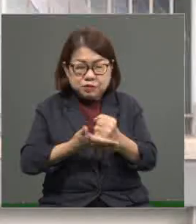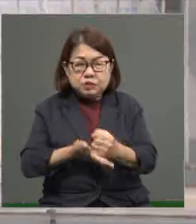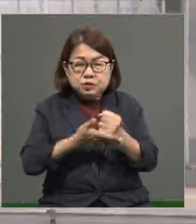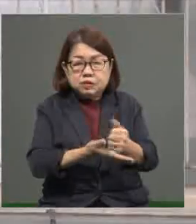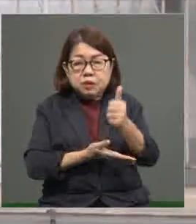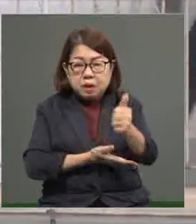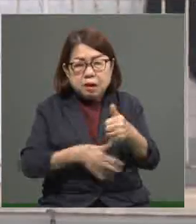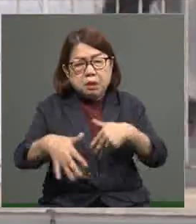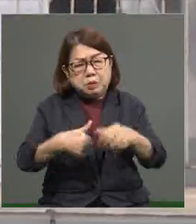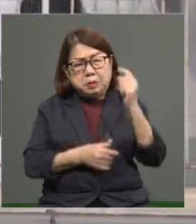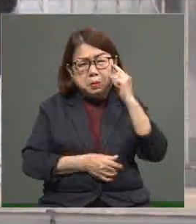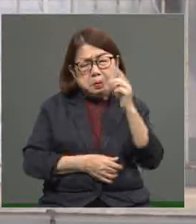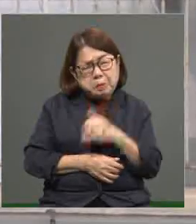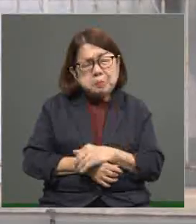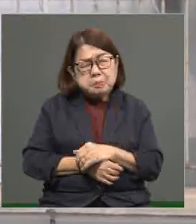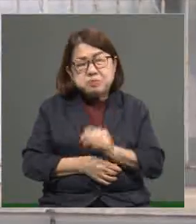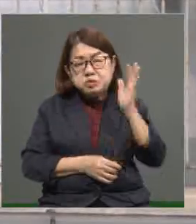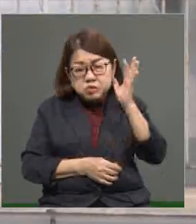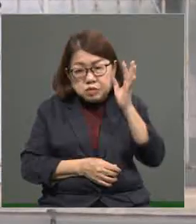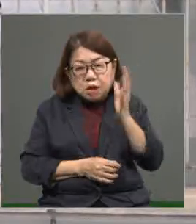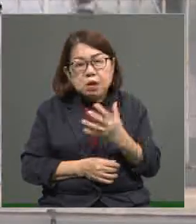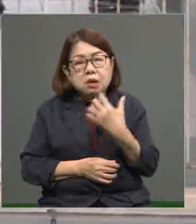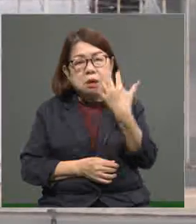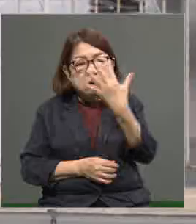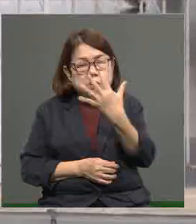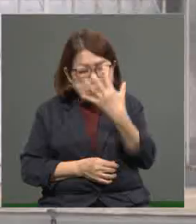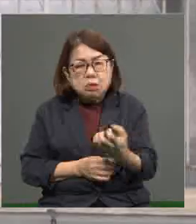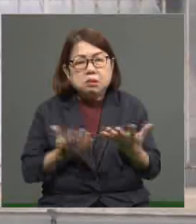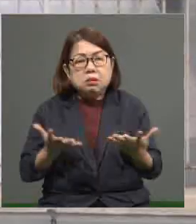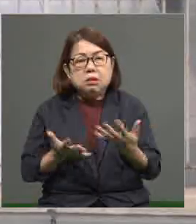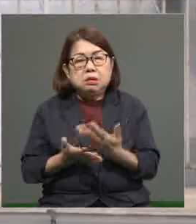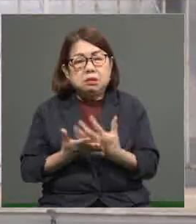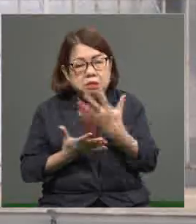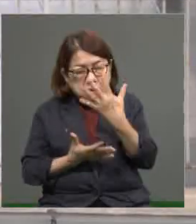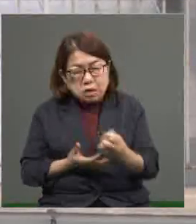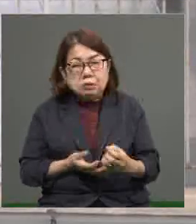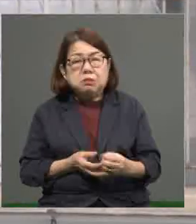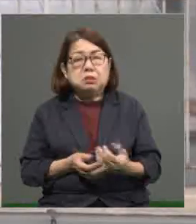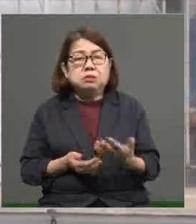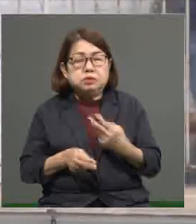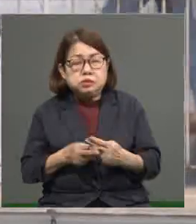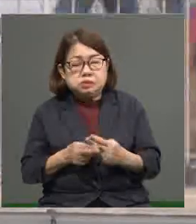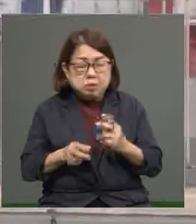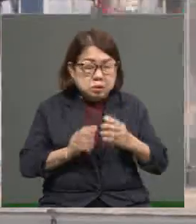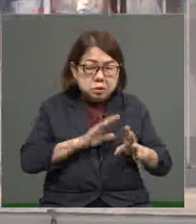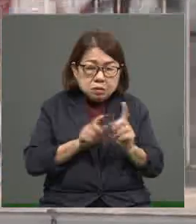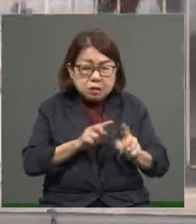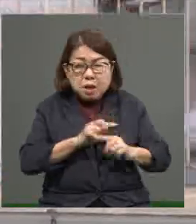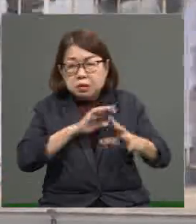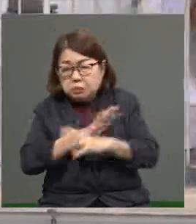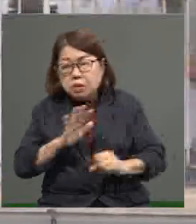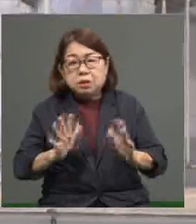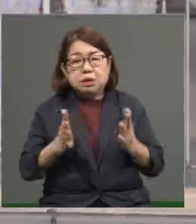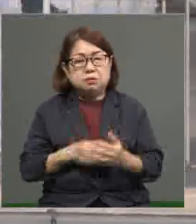อาจจะทำให้ประชาชนเนี่ยตกเป็นเหยื่อของมิจฉาชีพสร้างความเสียหายต่อทั้งทรัพย์สินและข้อมูลส่วนบุคคลได้นะครับเพราะ